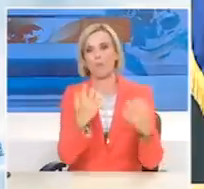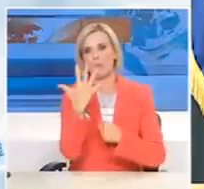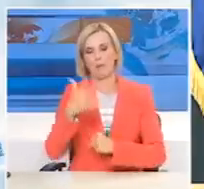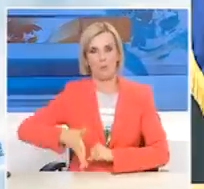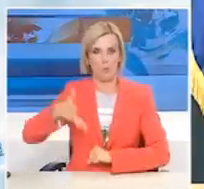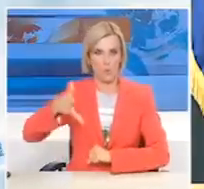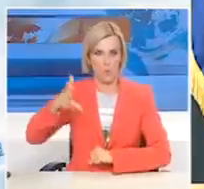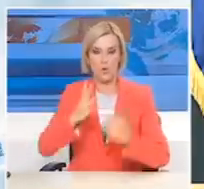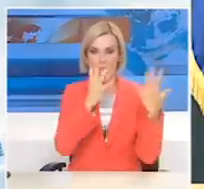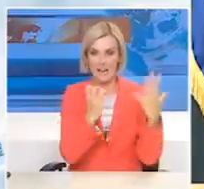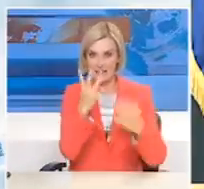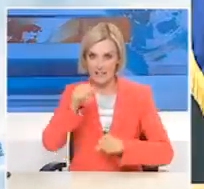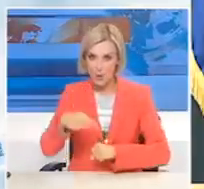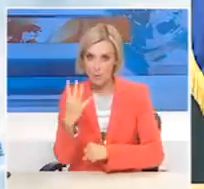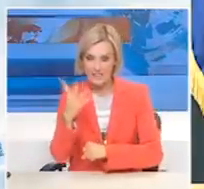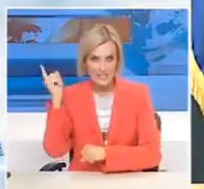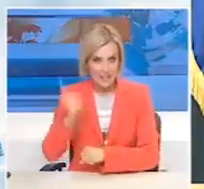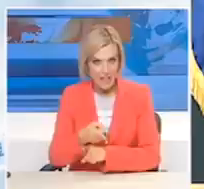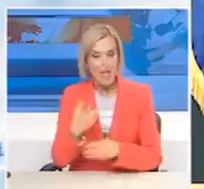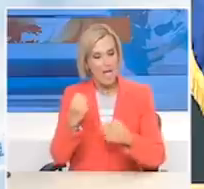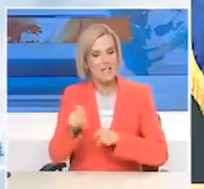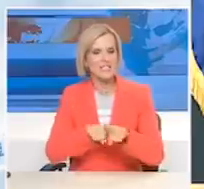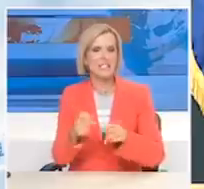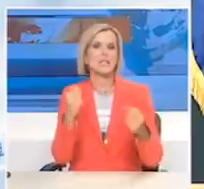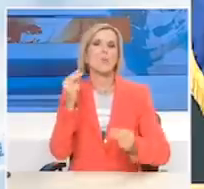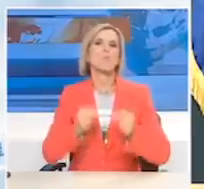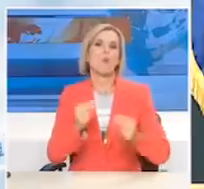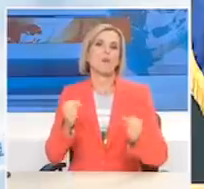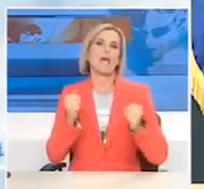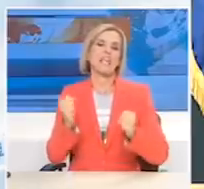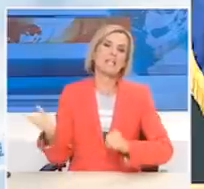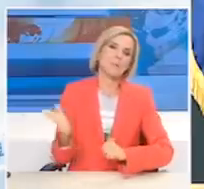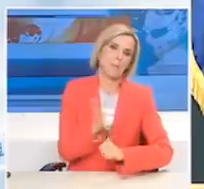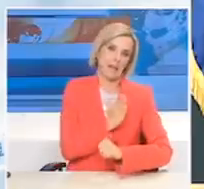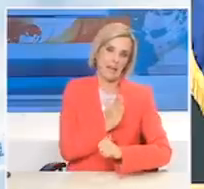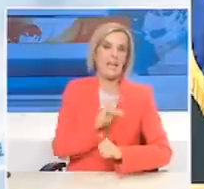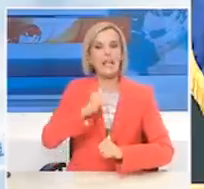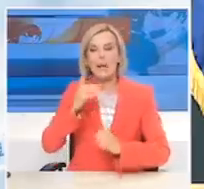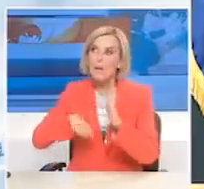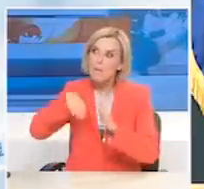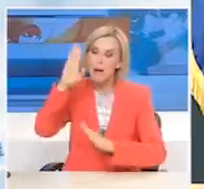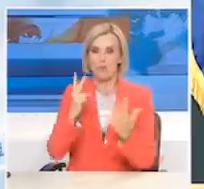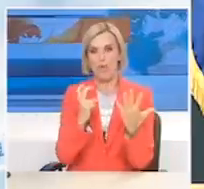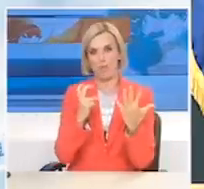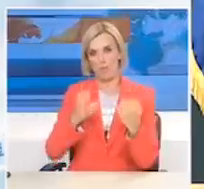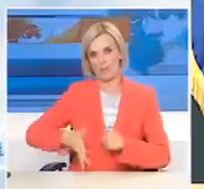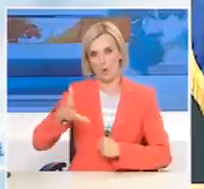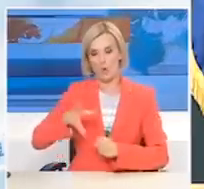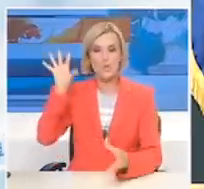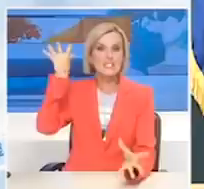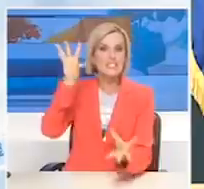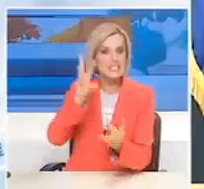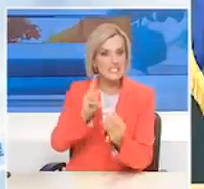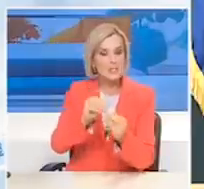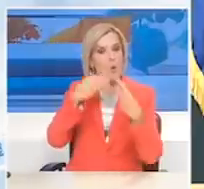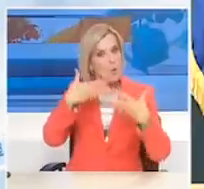έτη. Το 93,4% είχε υποκείμενο νόσημα ή και ηλικία 70 ετών και άνω. Συνολικά έχουν